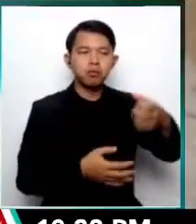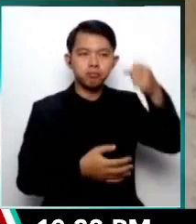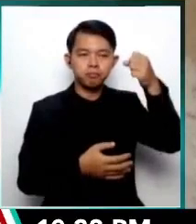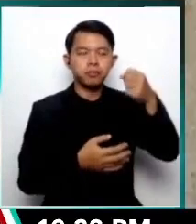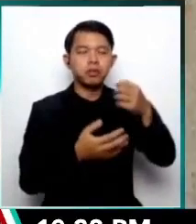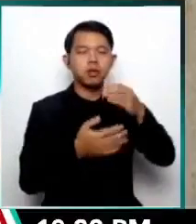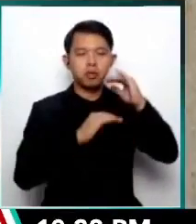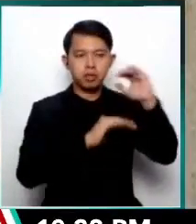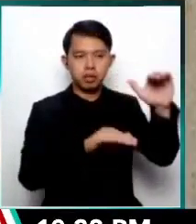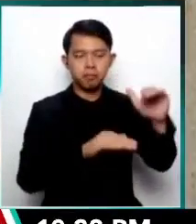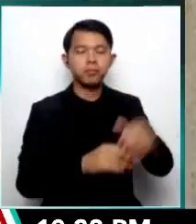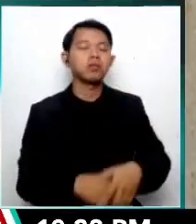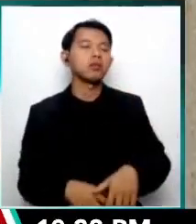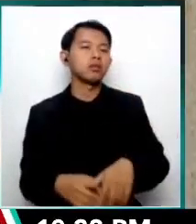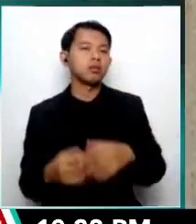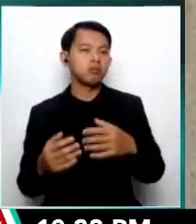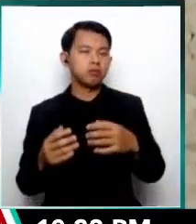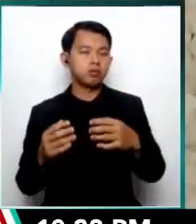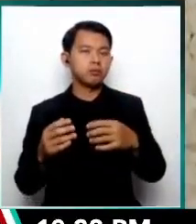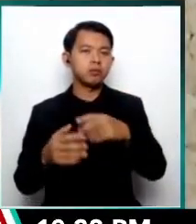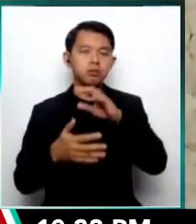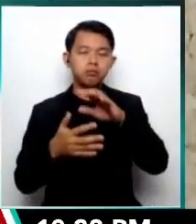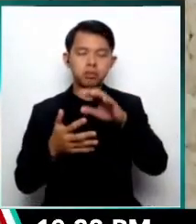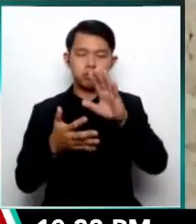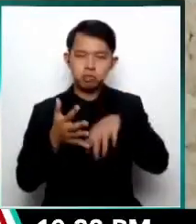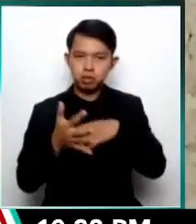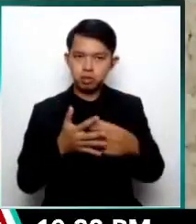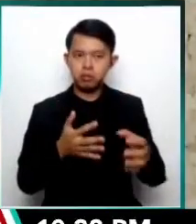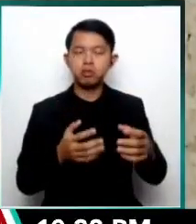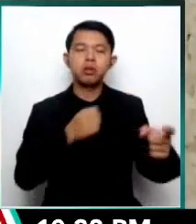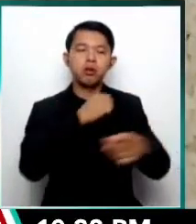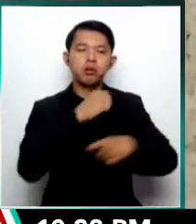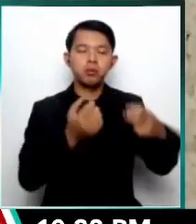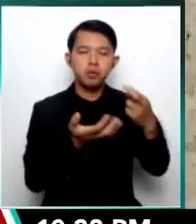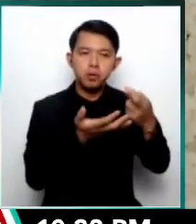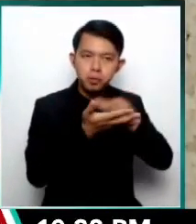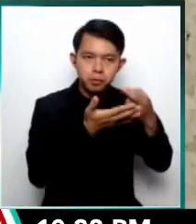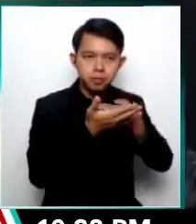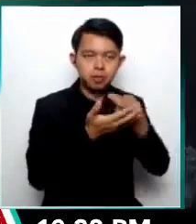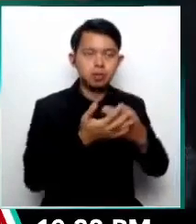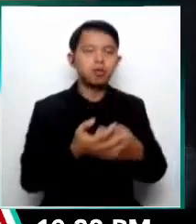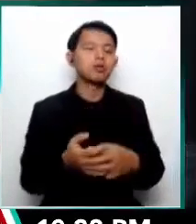ng bigas hanggang katapusan ng Oktubre. Marami rin daw sumusunod sa price